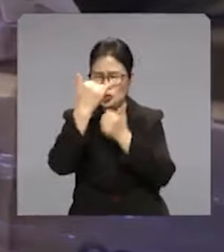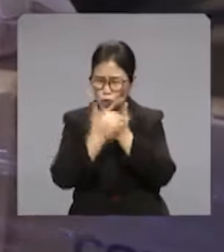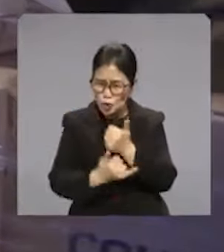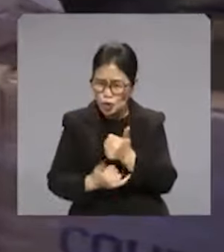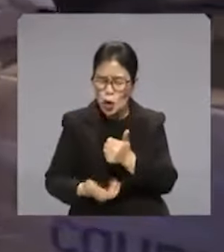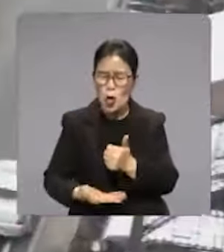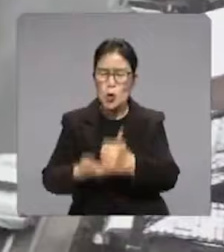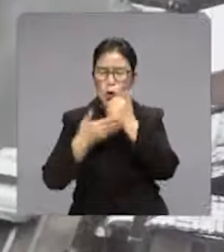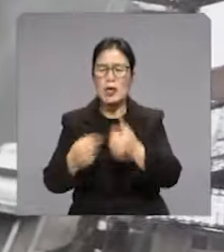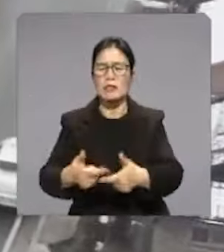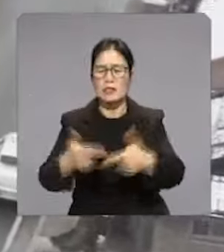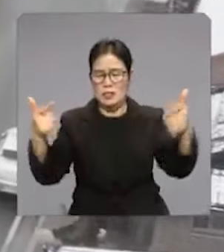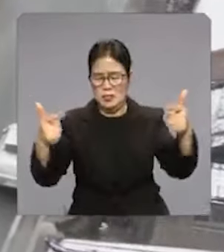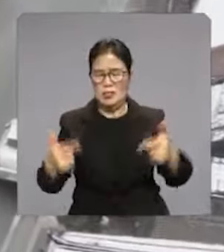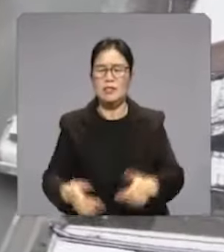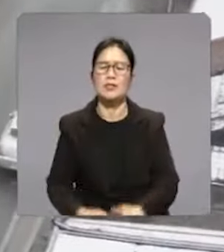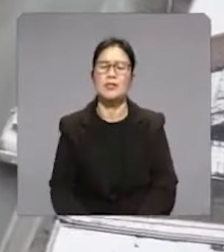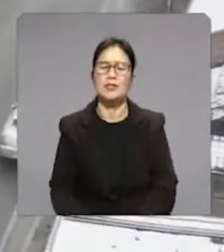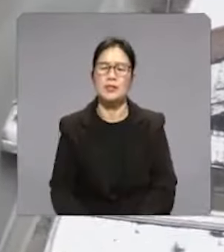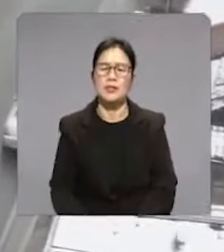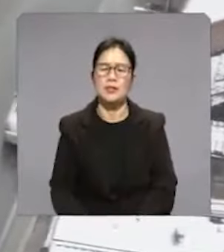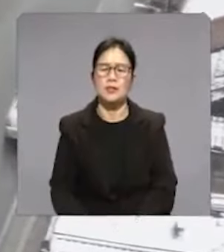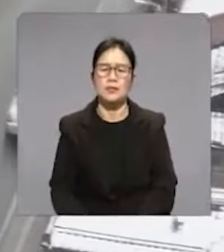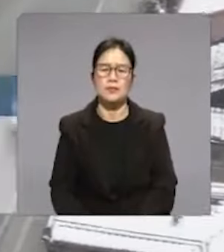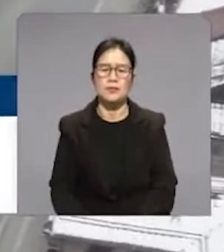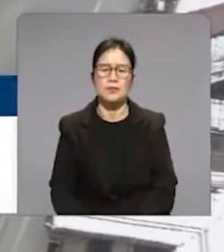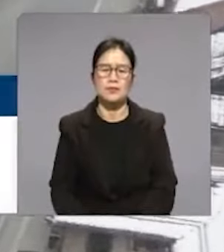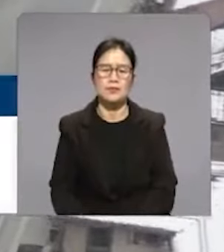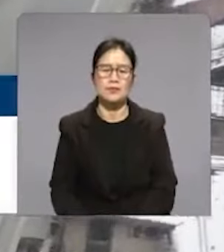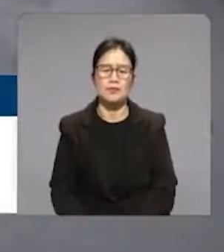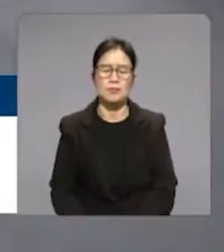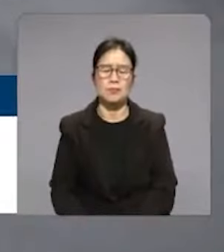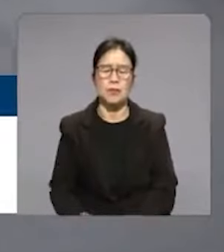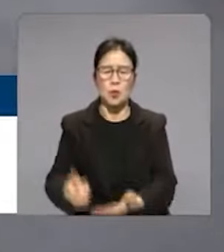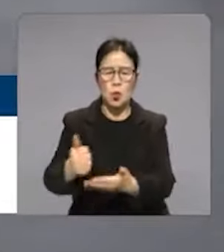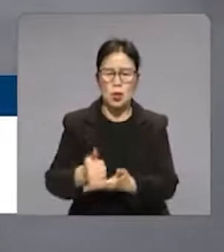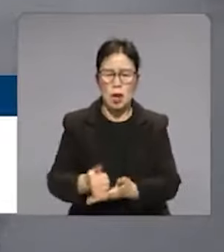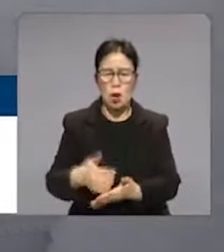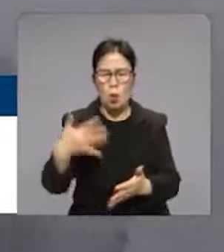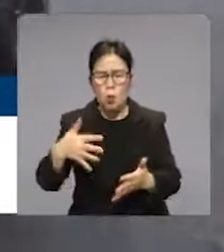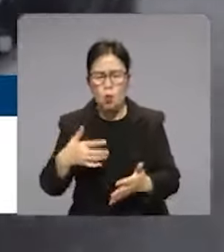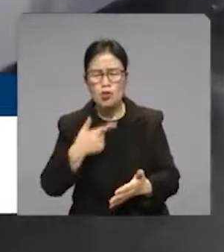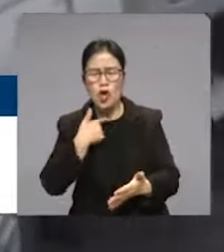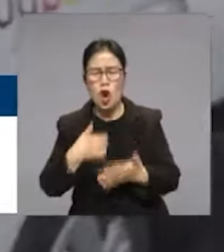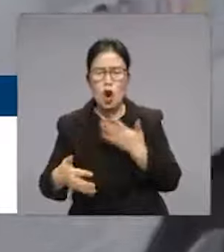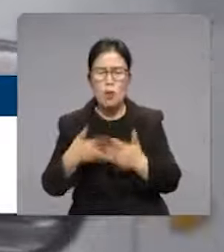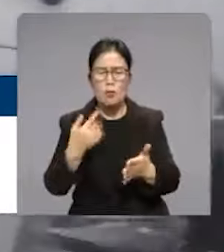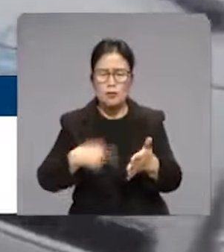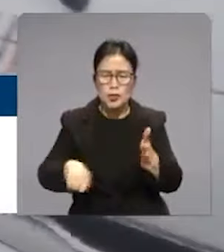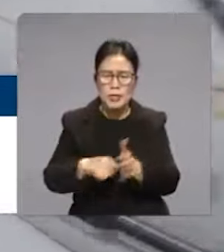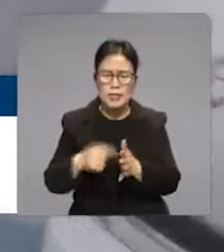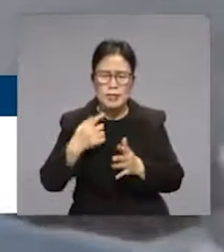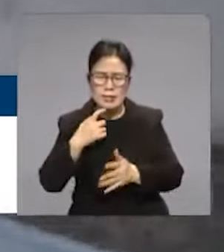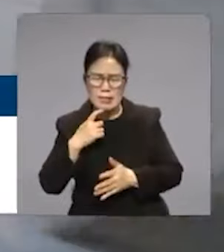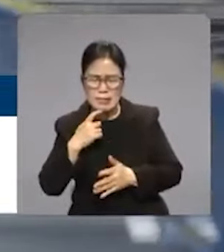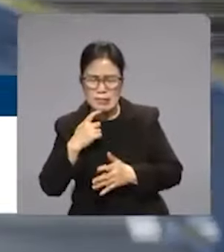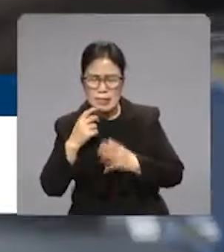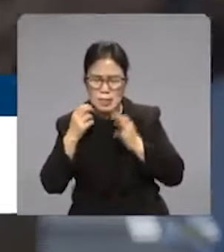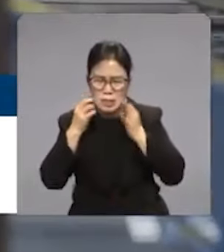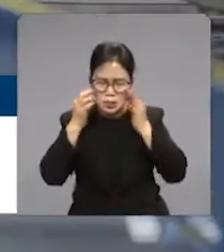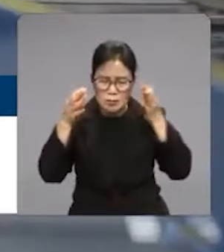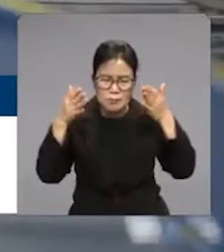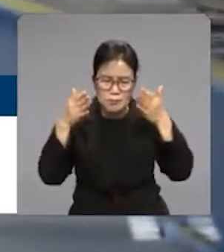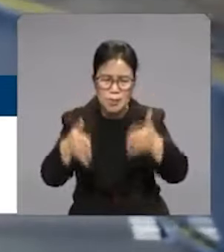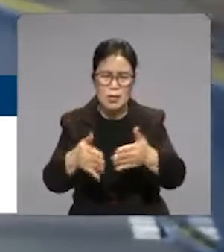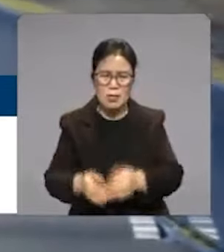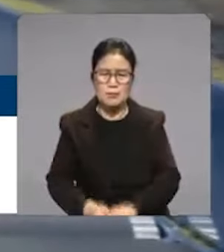성장세를 이어간다는 입장입니다. As always, we remain committed to the relentless focus on wowing our customers to create a world where